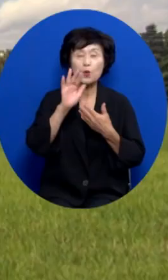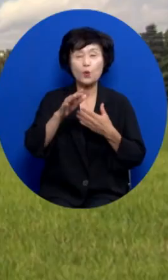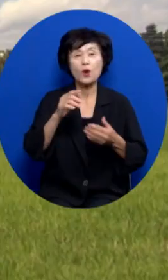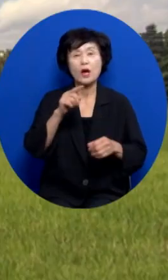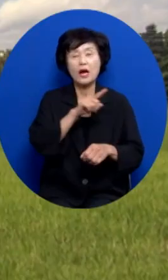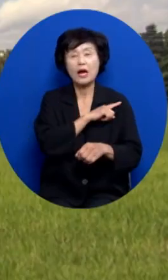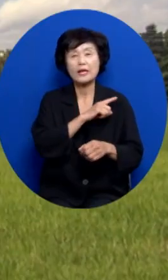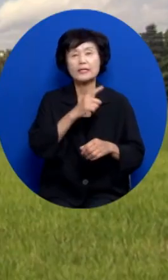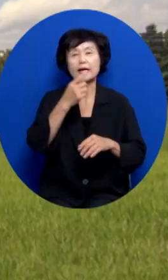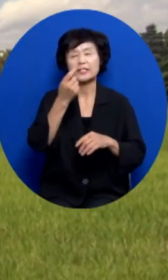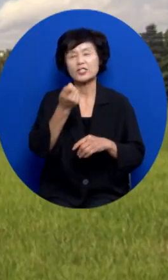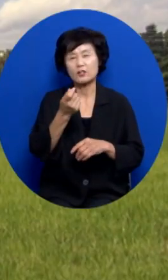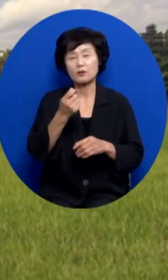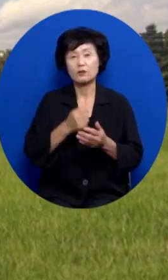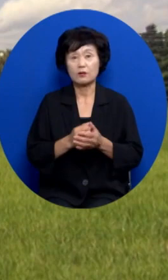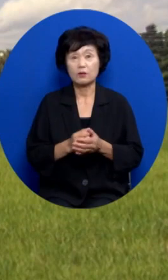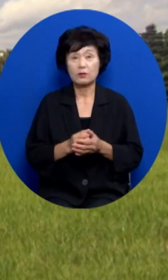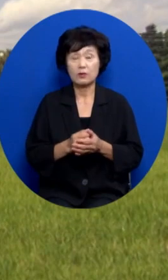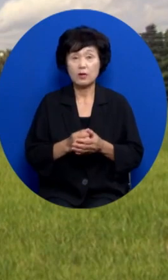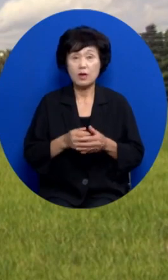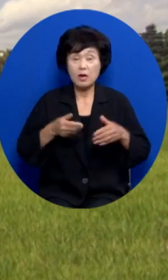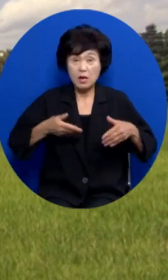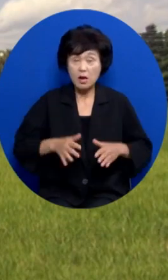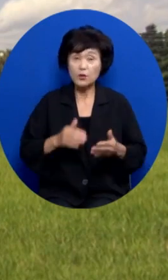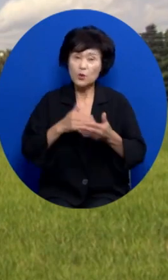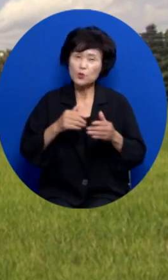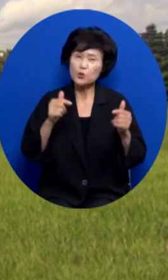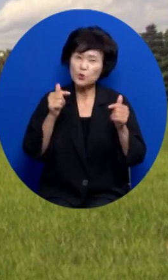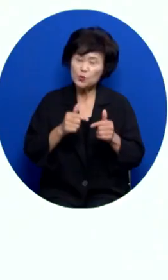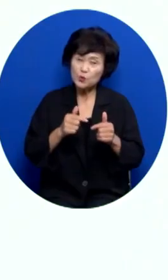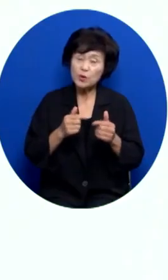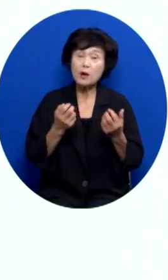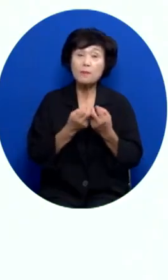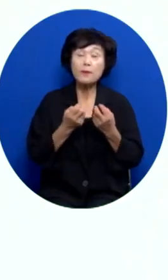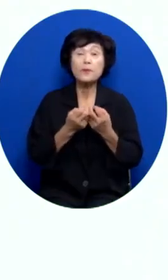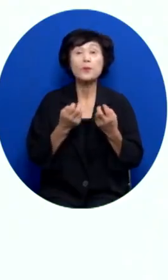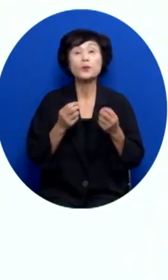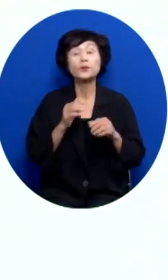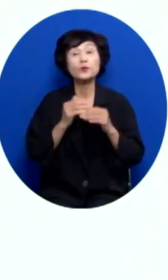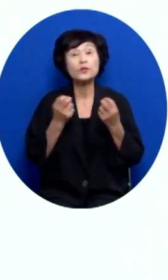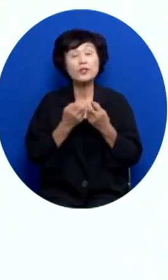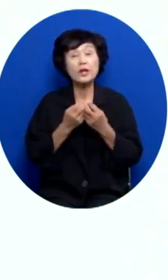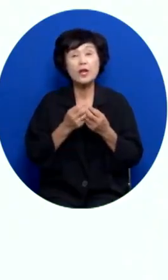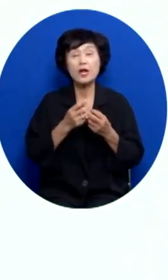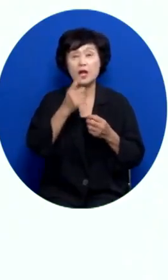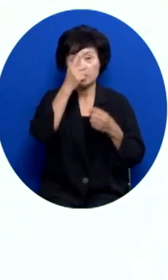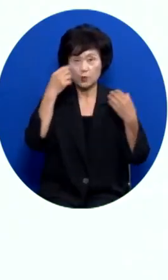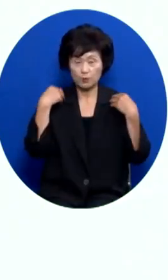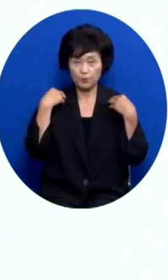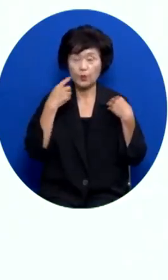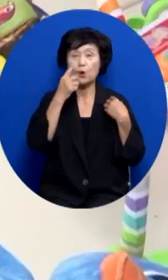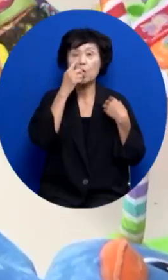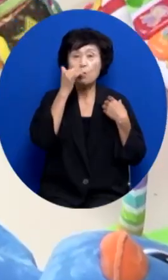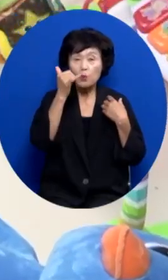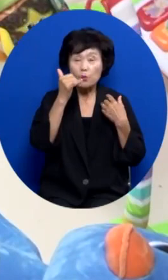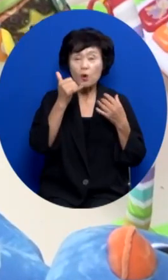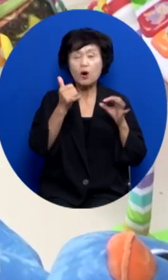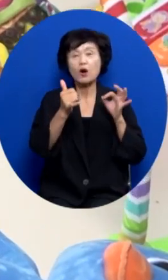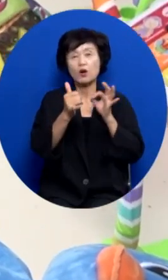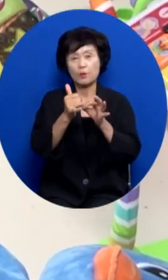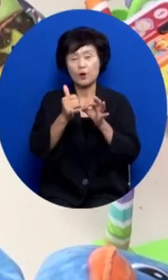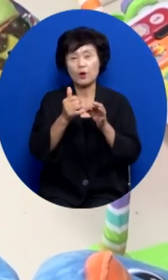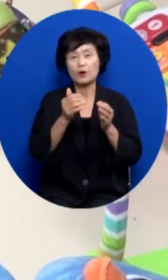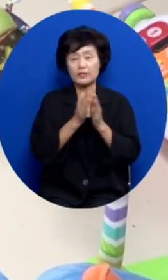기록했습니다. 이런 가운데 저출생 대책으로 정부는 올해 초 부모 급여를 만들었습니다.